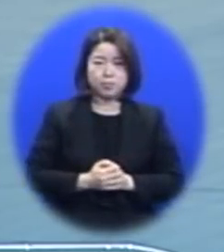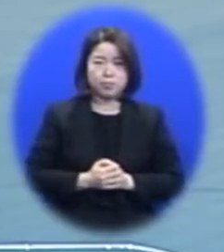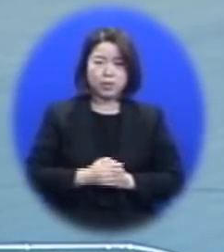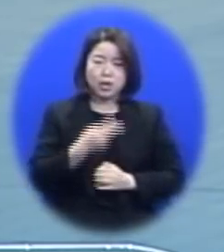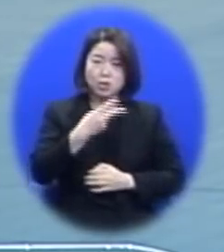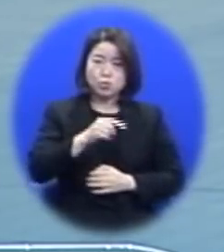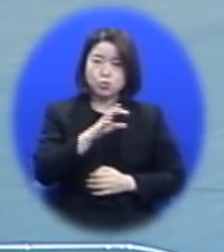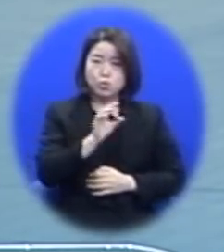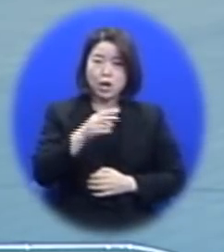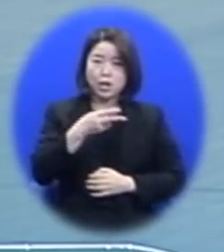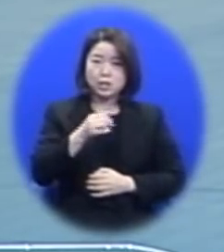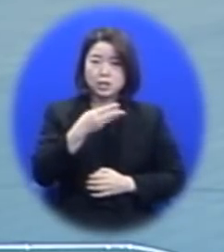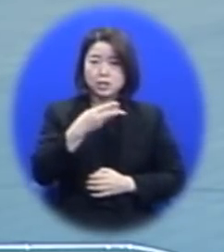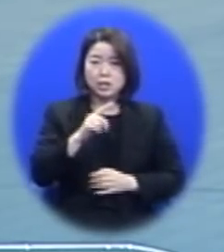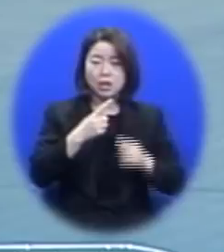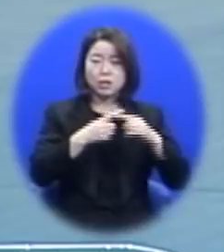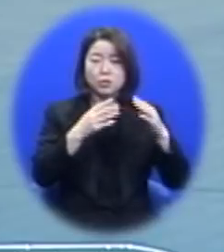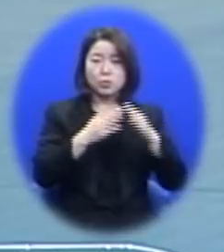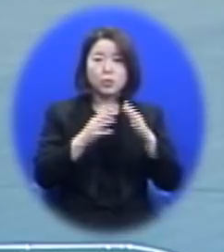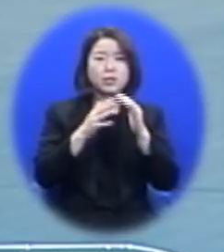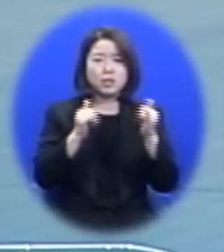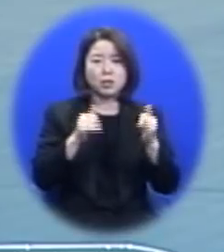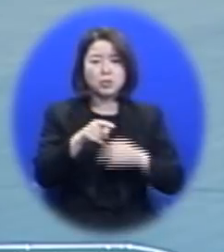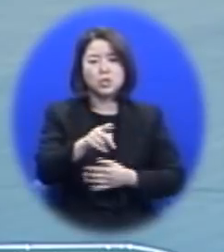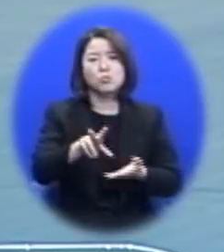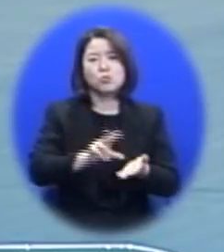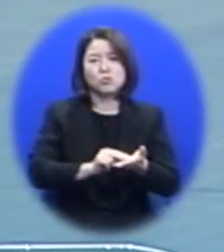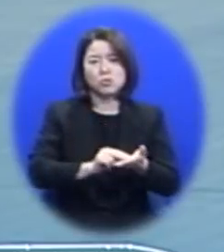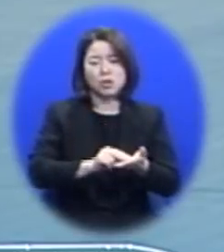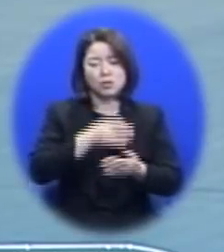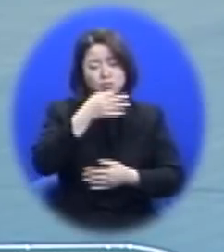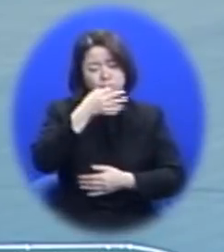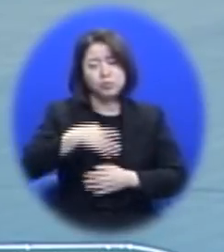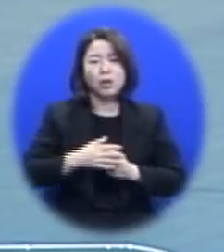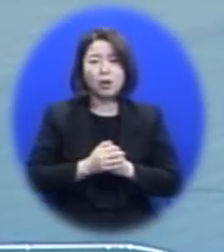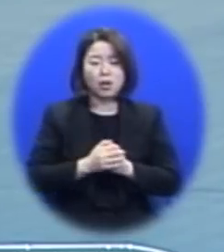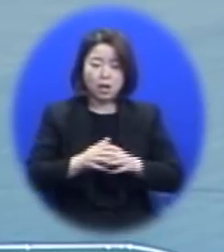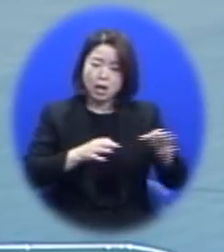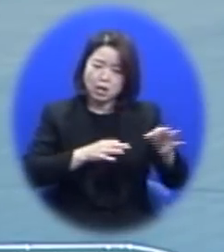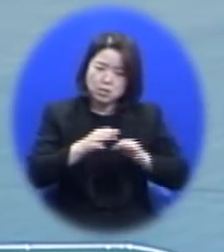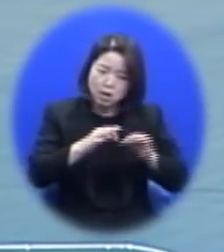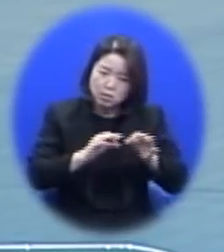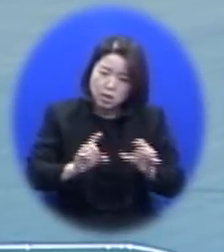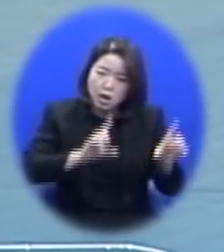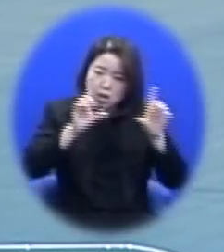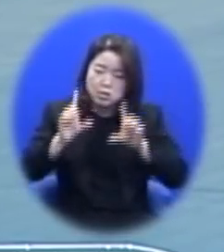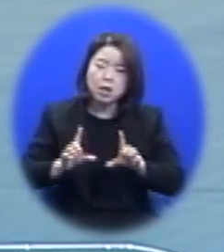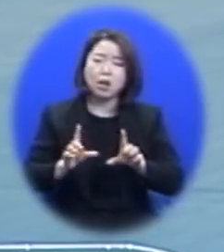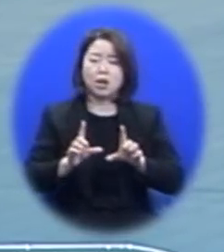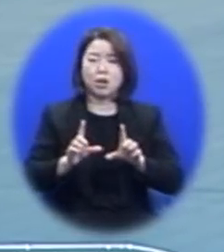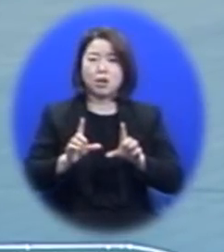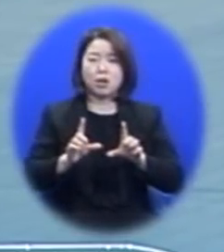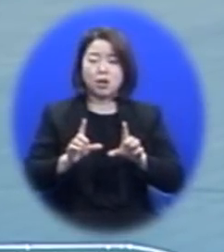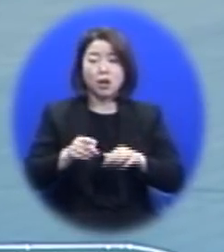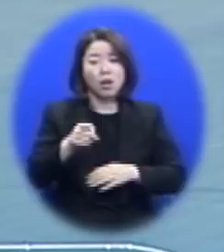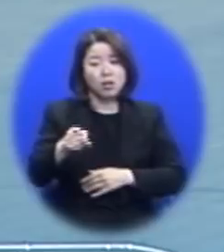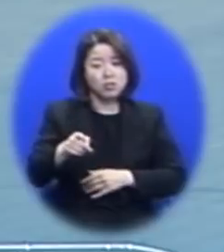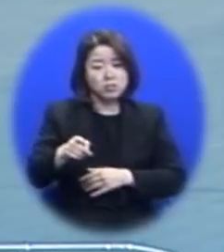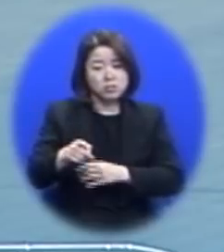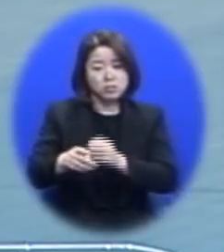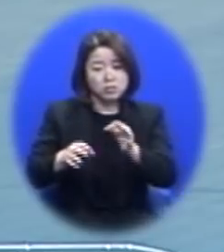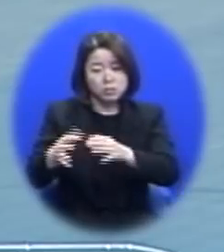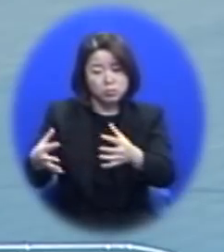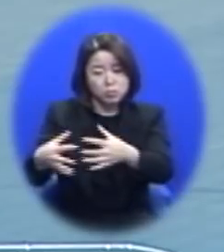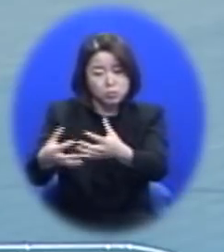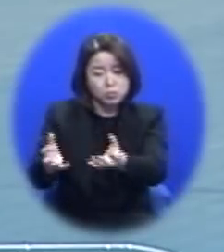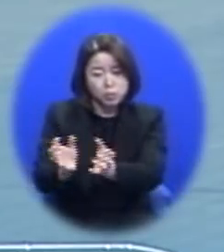이 문제는 굉장히 곤혹스러운 문제였어요. 장사를 하고 살자니 그 조합에서 하는 대로 해야 될